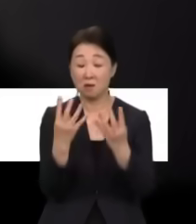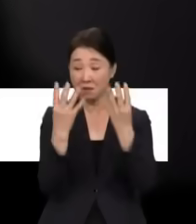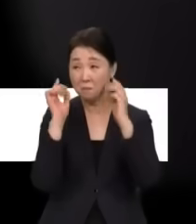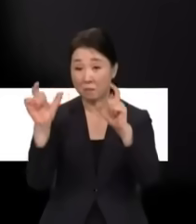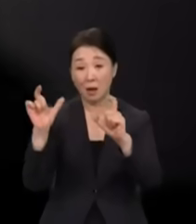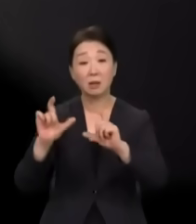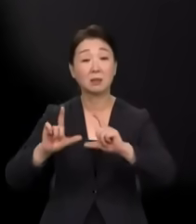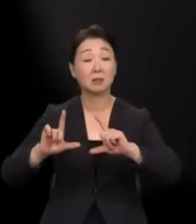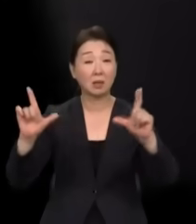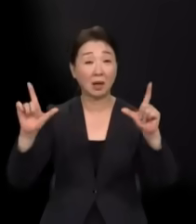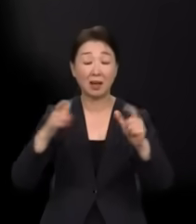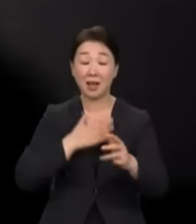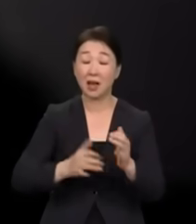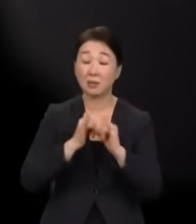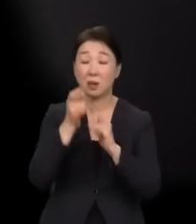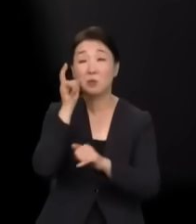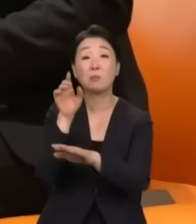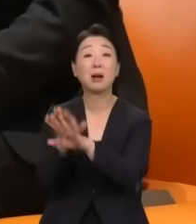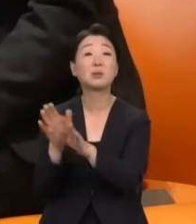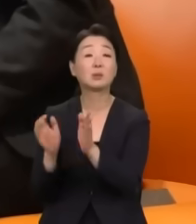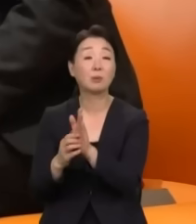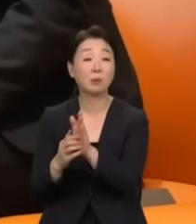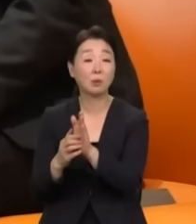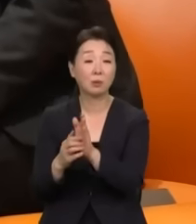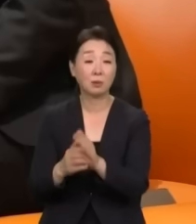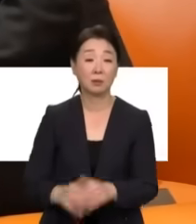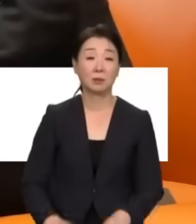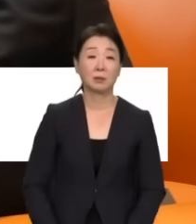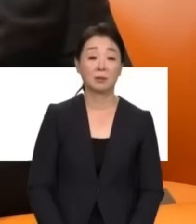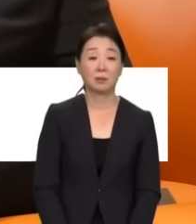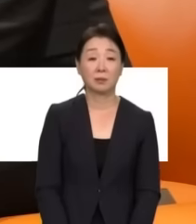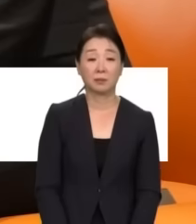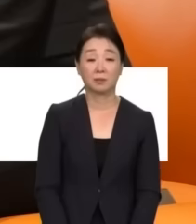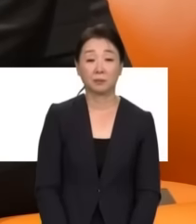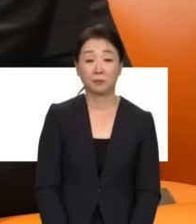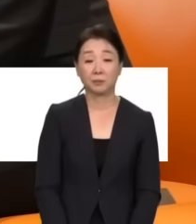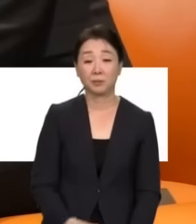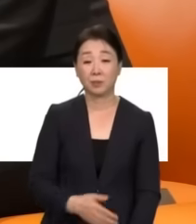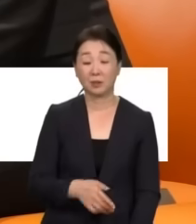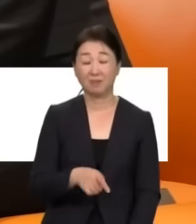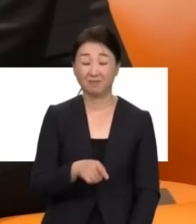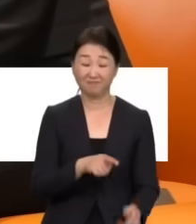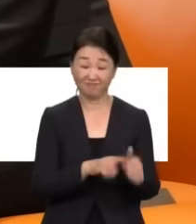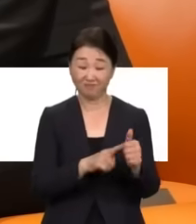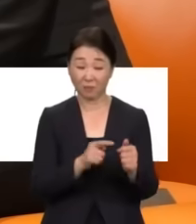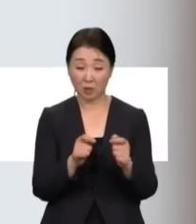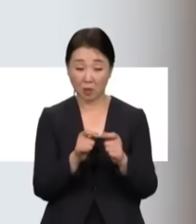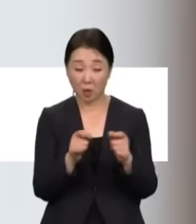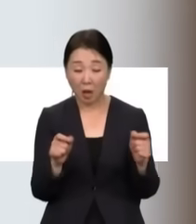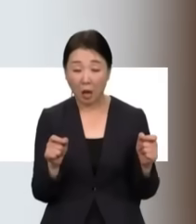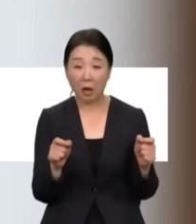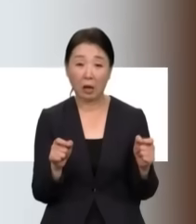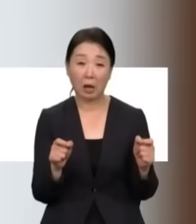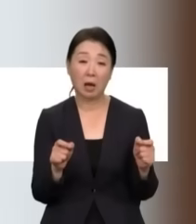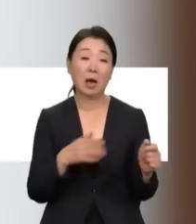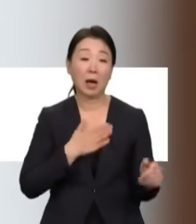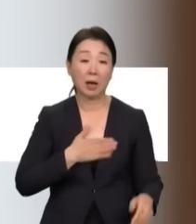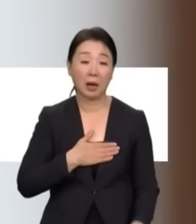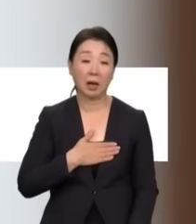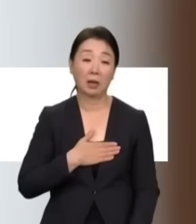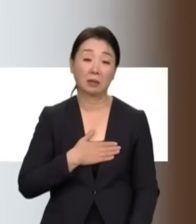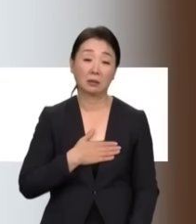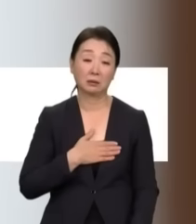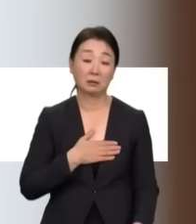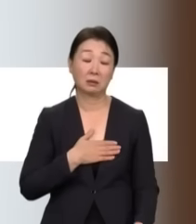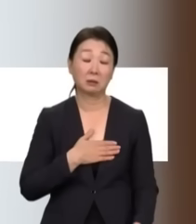선고되는 날 지인에게 핸드폰을 맡겼습니다. 저는 그 지인과의 좀 오래된 관계였고요. 항상 옆에서 잘